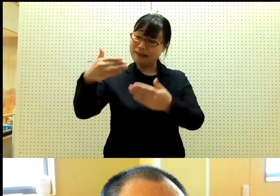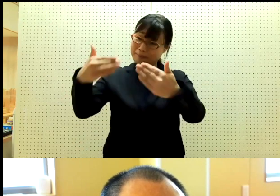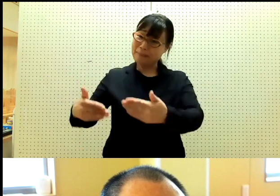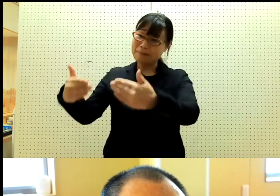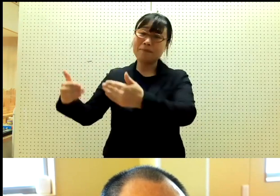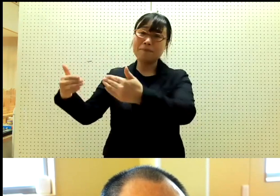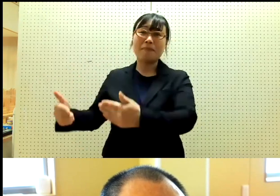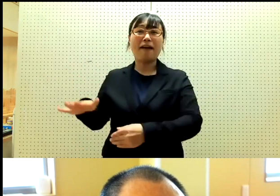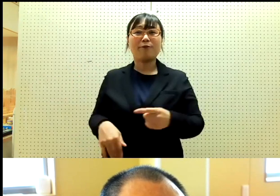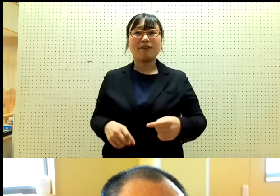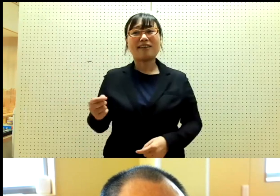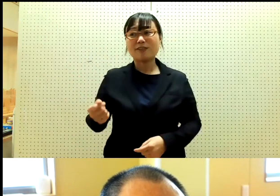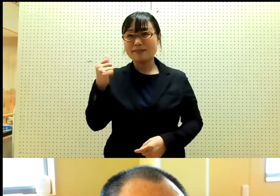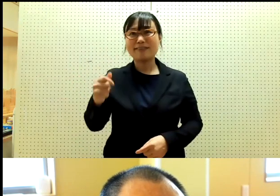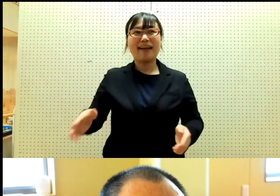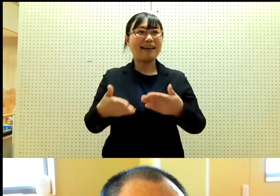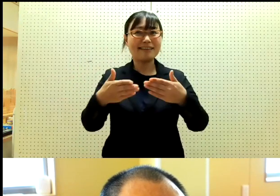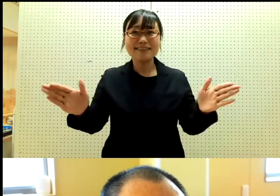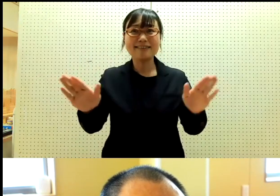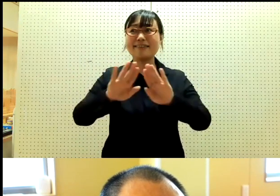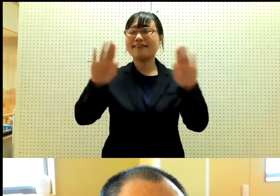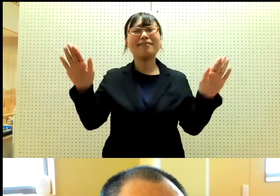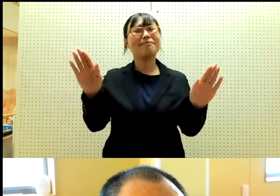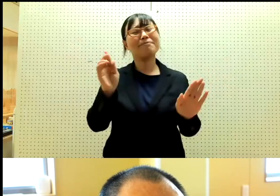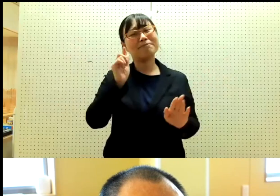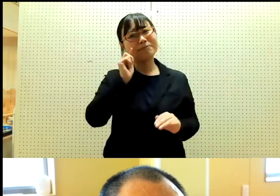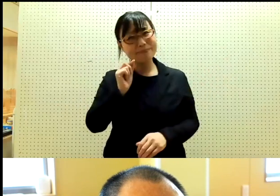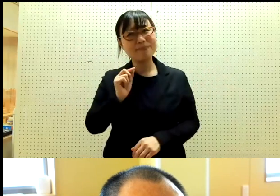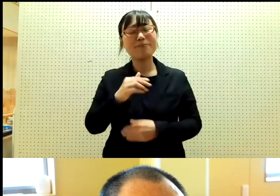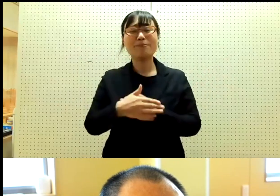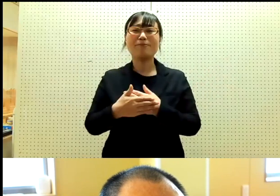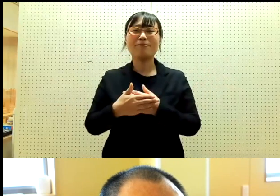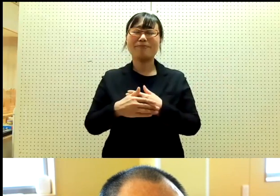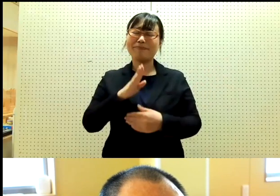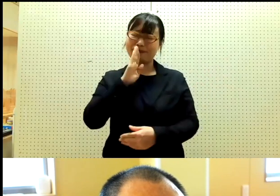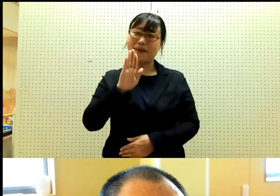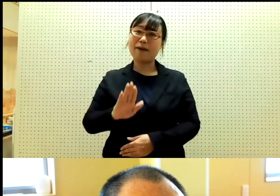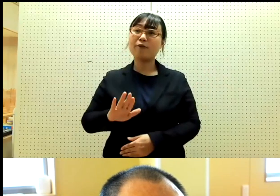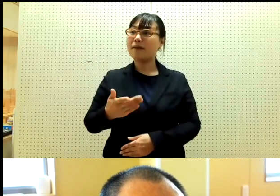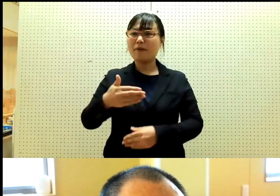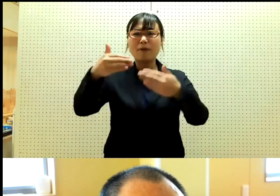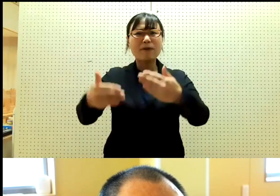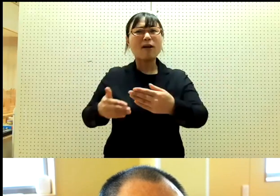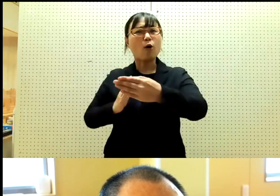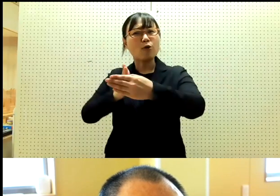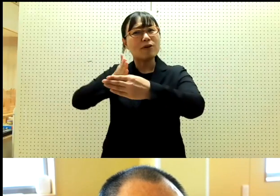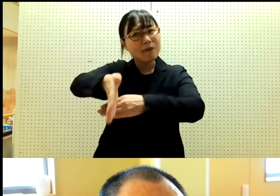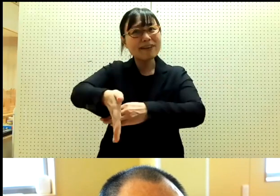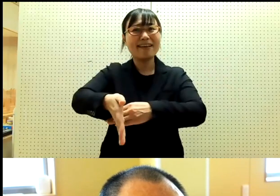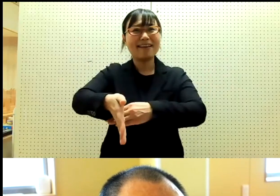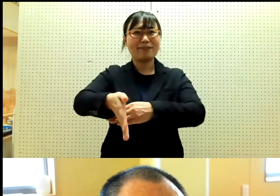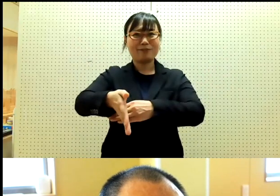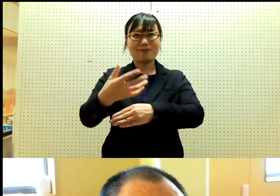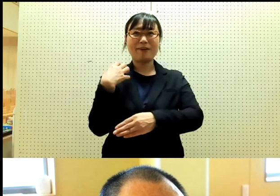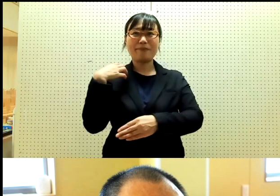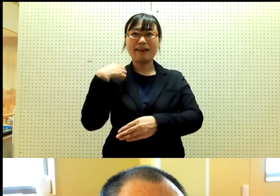言って始められないハードルはあるんですけど、やっぱりそこを乗り越えていくことは先生方もそうだし教育委員会の役割かなっていうふうに思